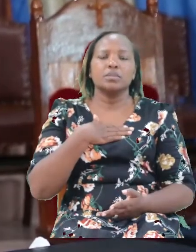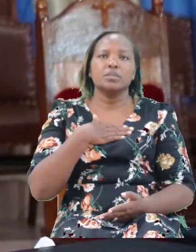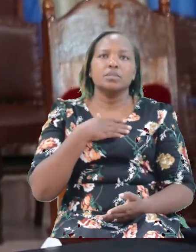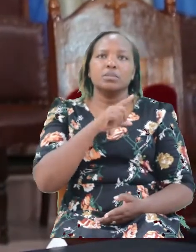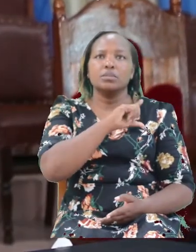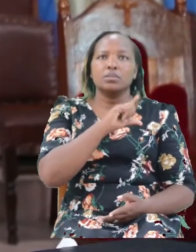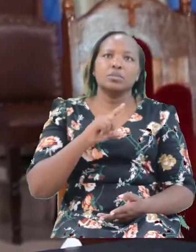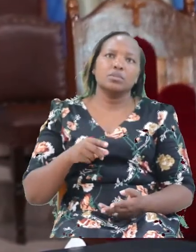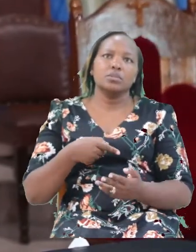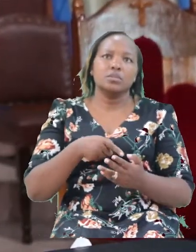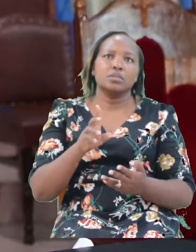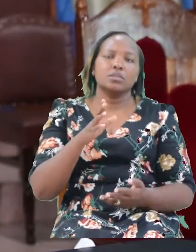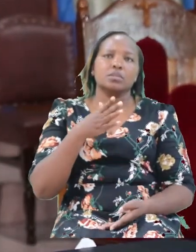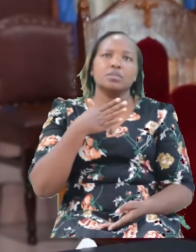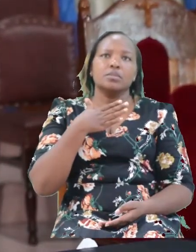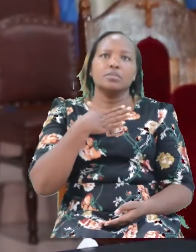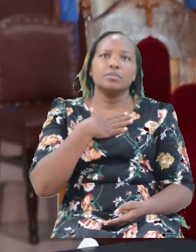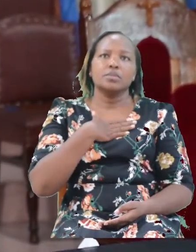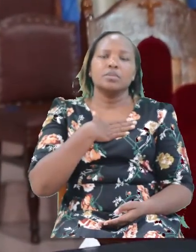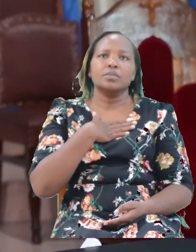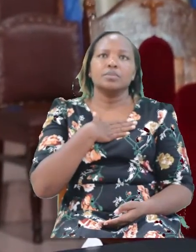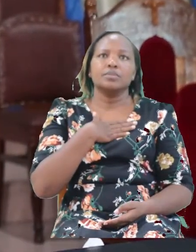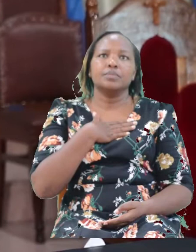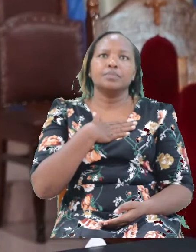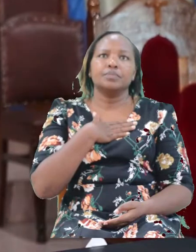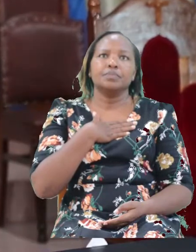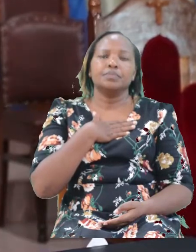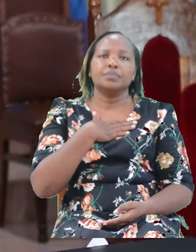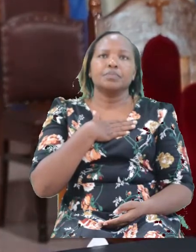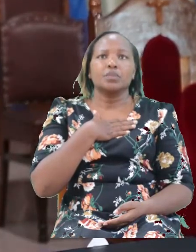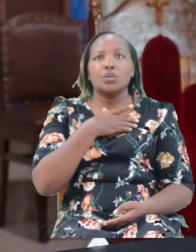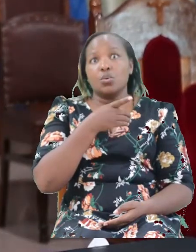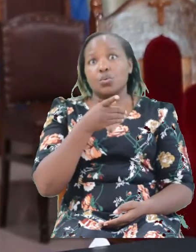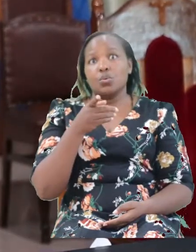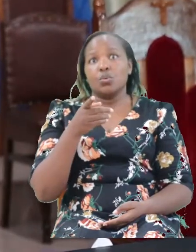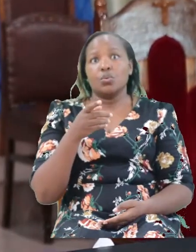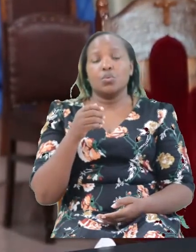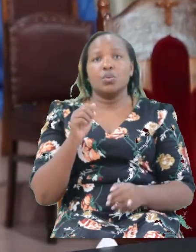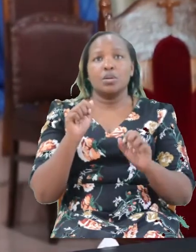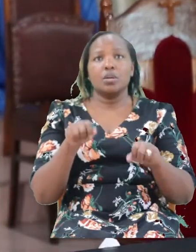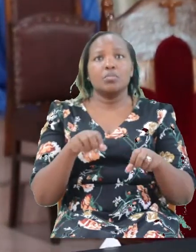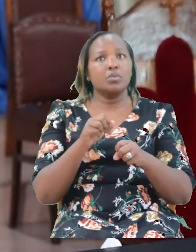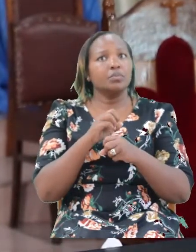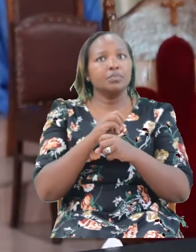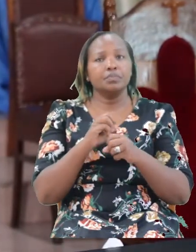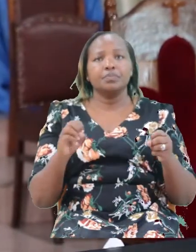Nipo Bwana nitume, kama